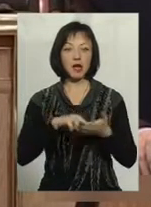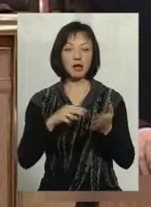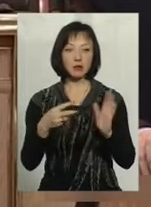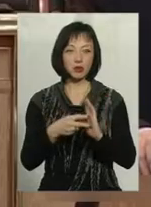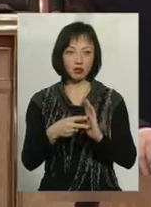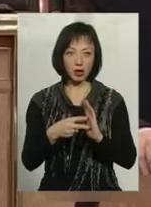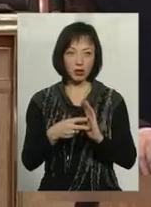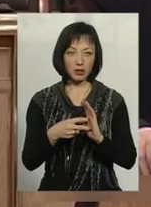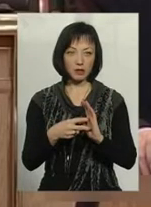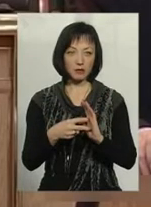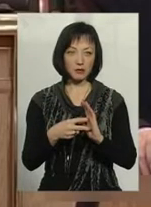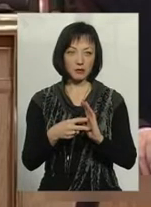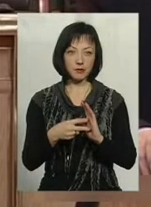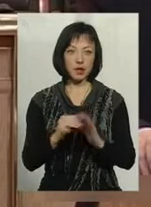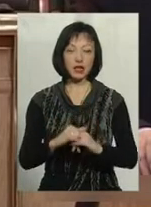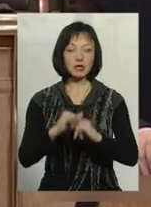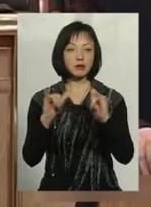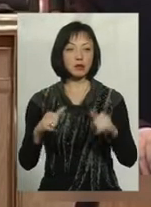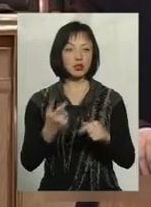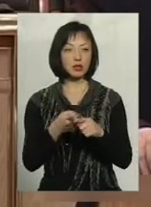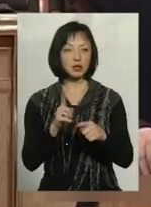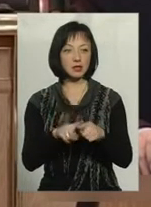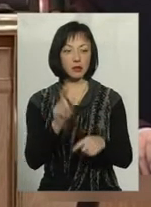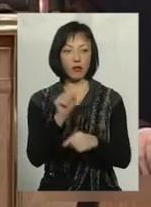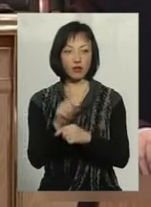самоврядування. А гостей попрошу прокоментувати.